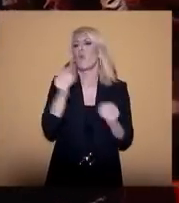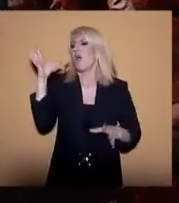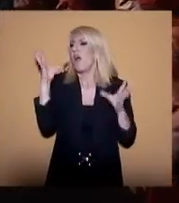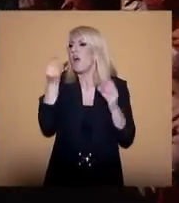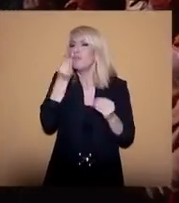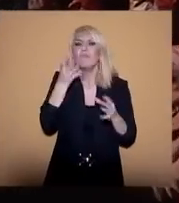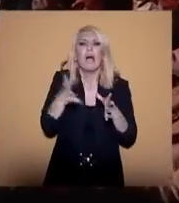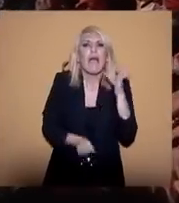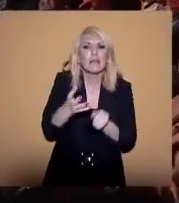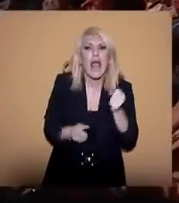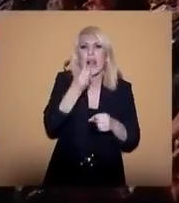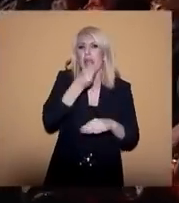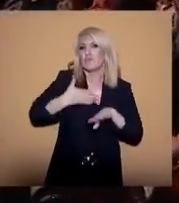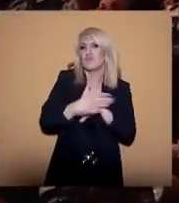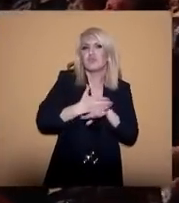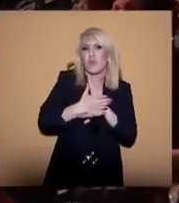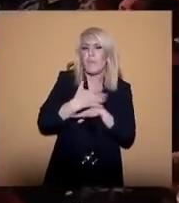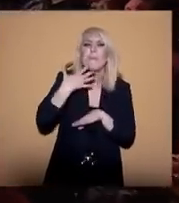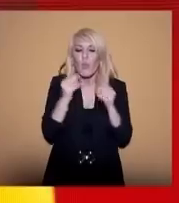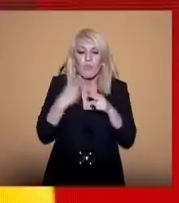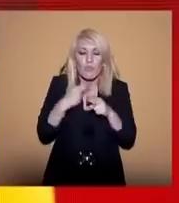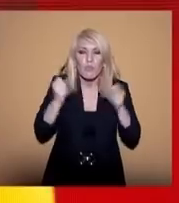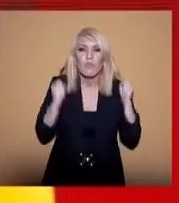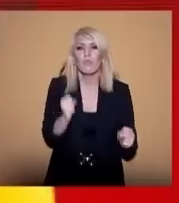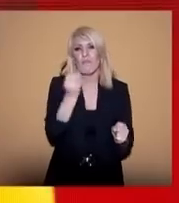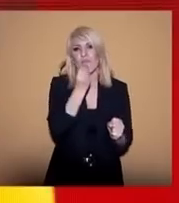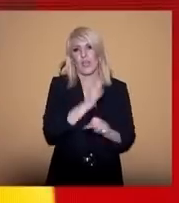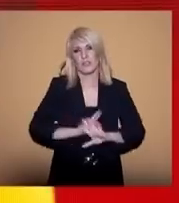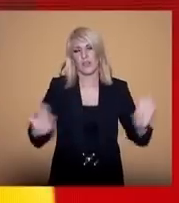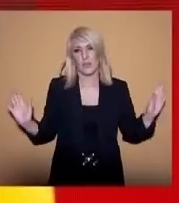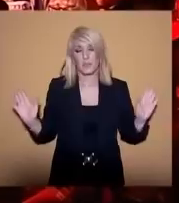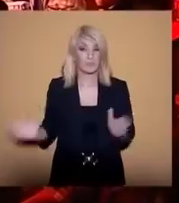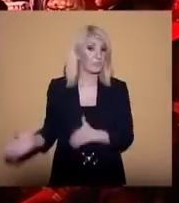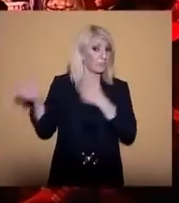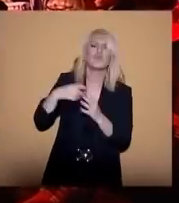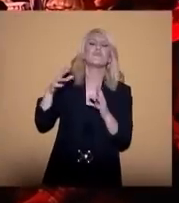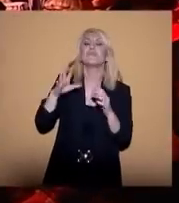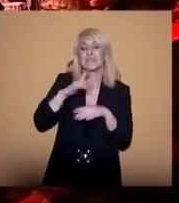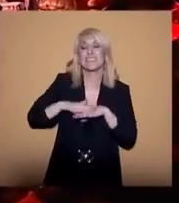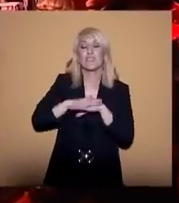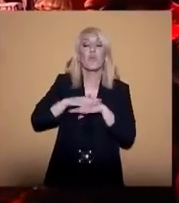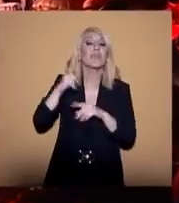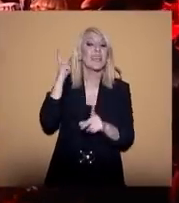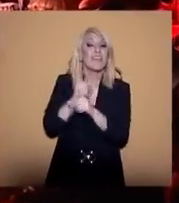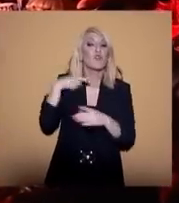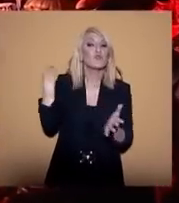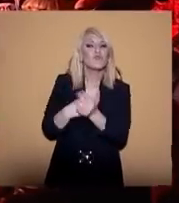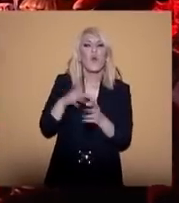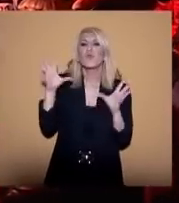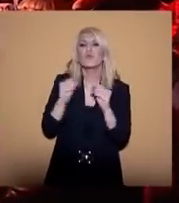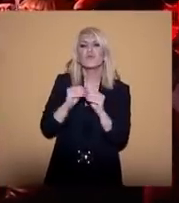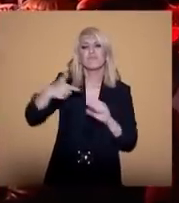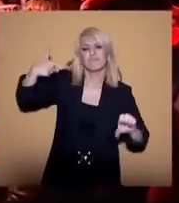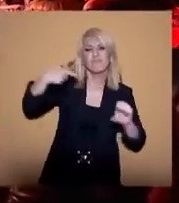ψωμί. Πηγαίνουμε σε μηδενικό συντελεστή ΦΠΑ. Μειώνουμε τον ειδικό φόρο κατανάλωσης στον κατώτατο συντελεστή που